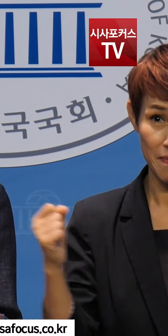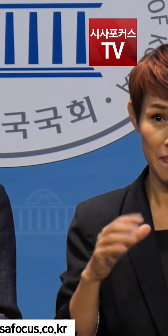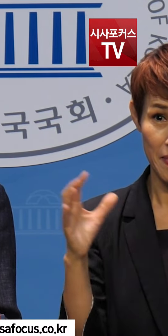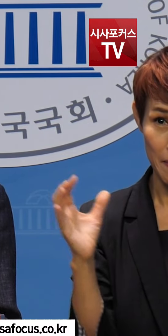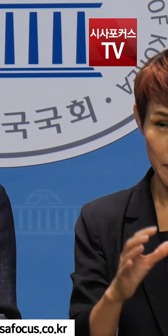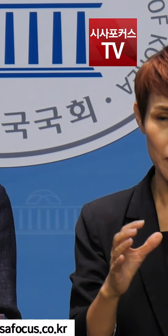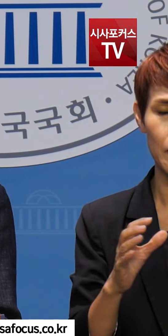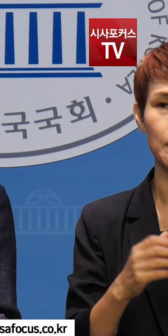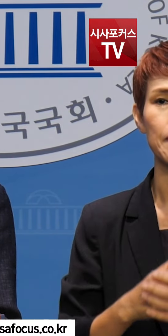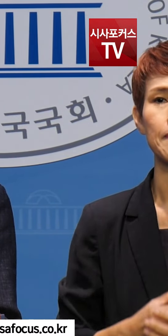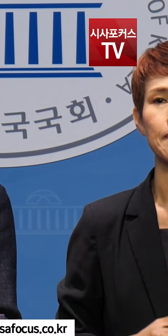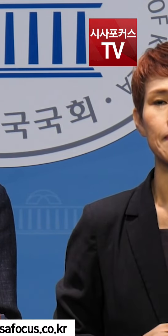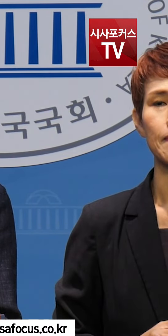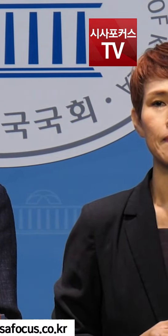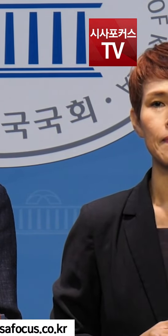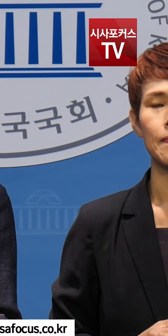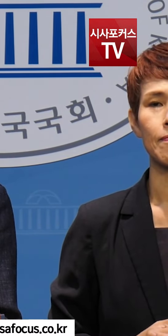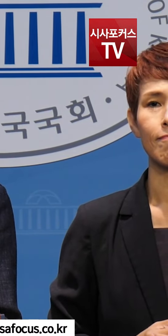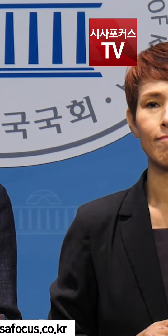포함하는